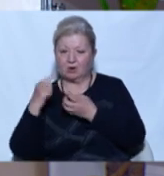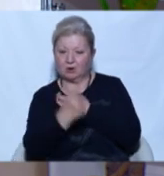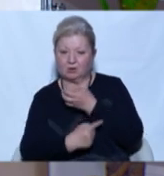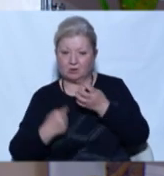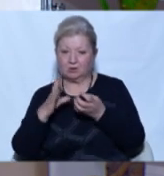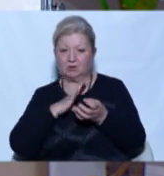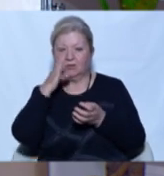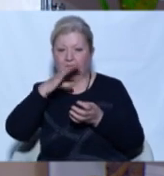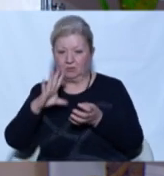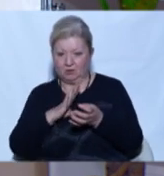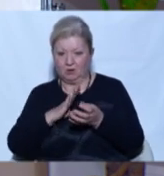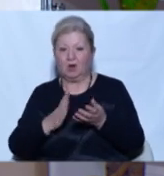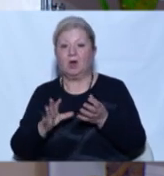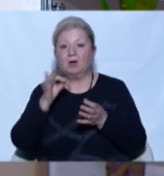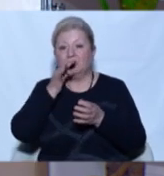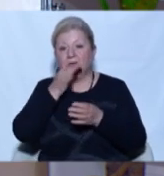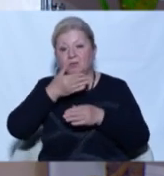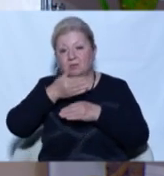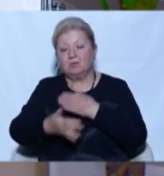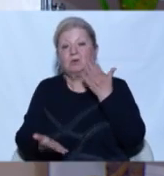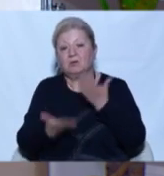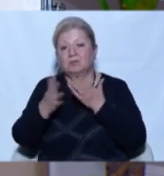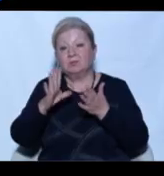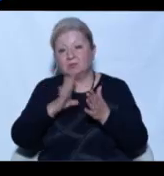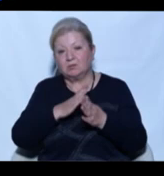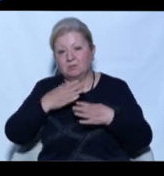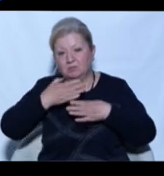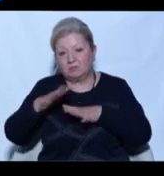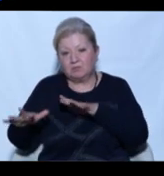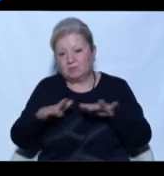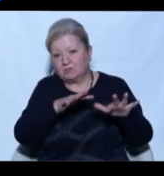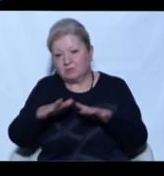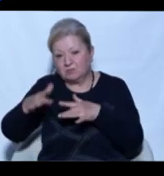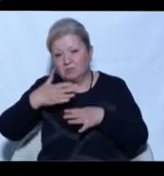მოხდა ხმელეთის მასების მოძრაობა, დაყოფა,